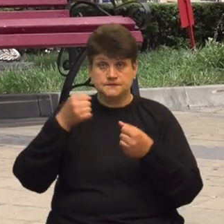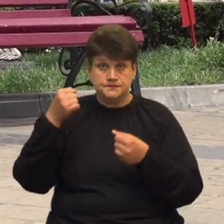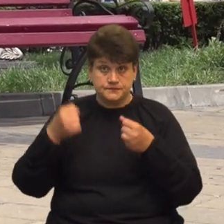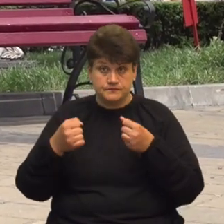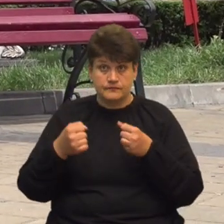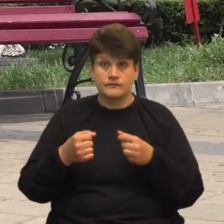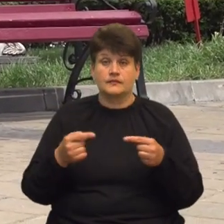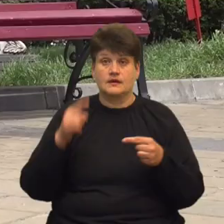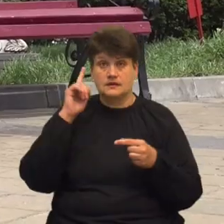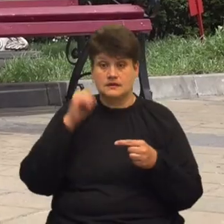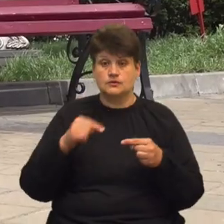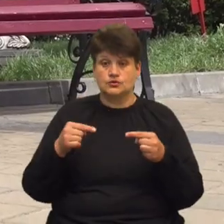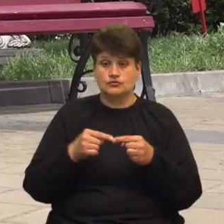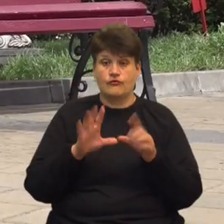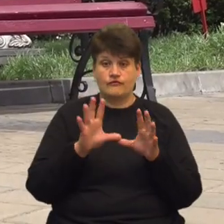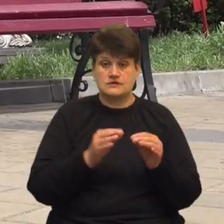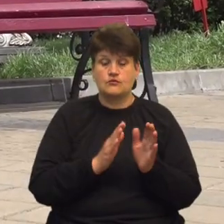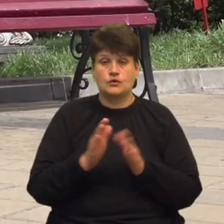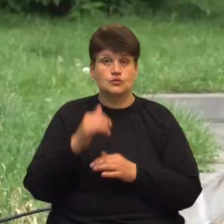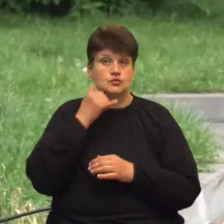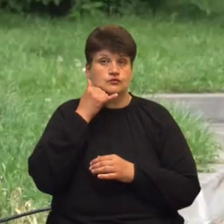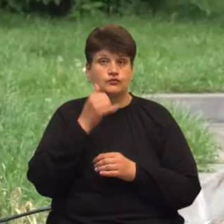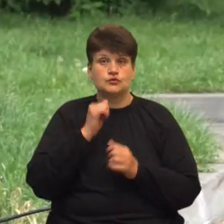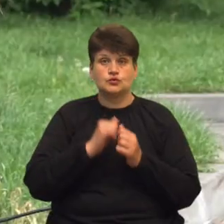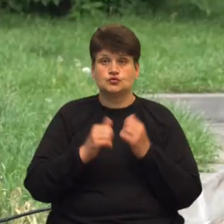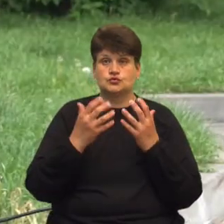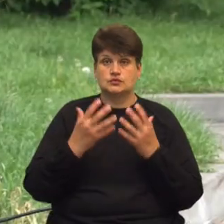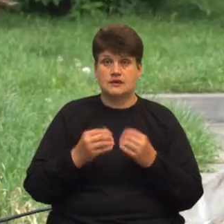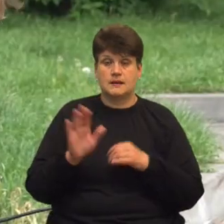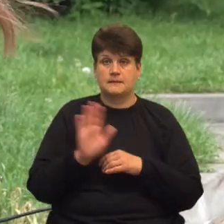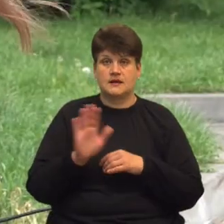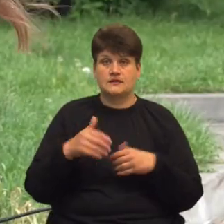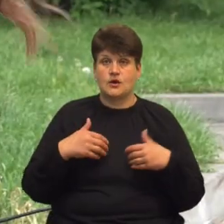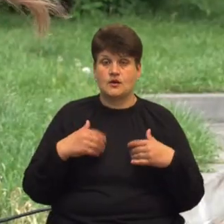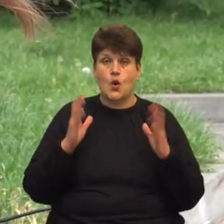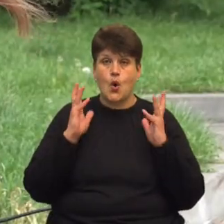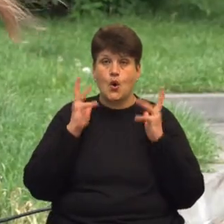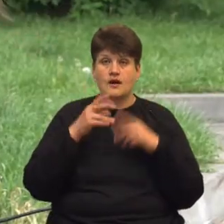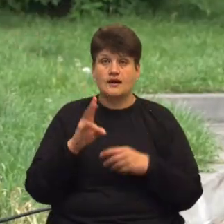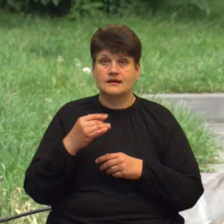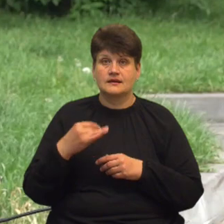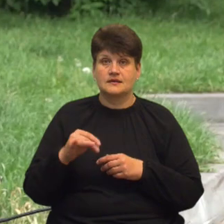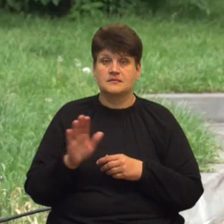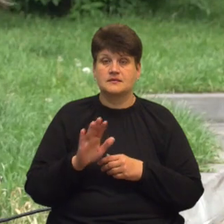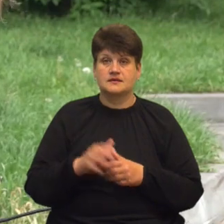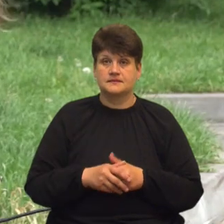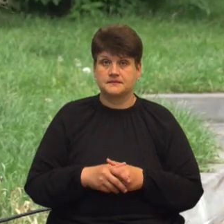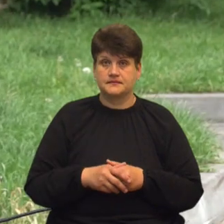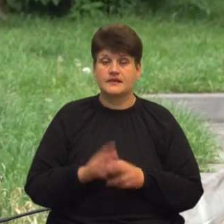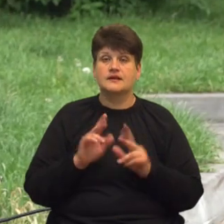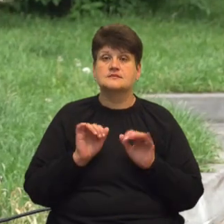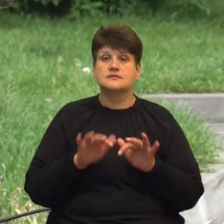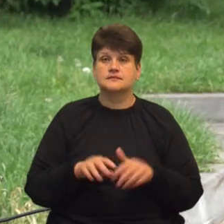з чоловіком усе в порядку, телефонує йому щодня. Привіт, коханий. Привіт. Як в тебе